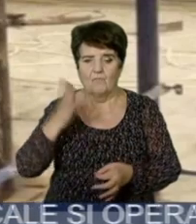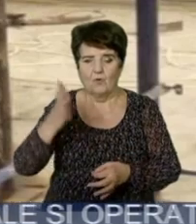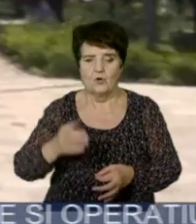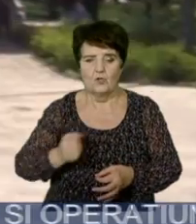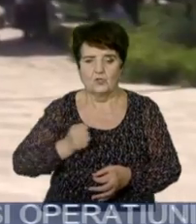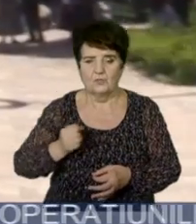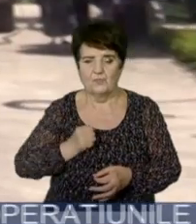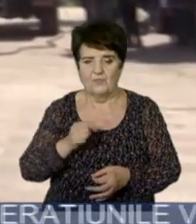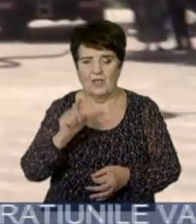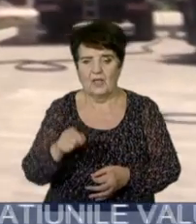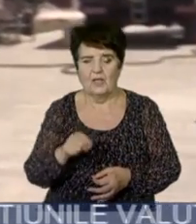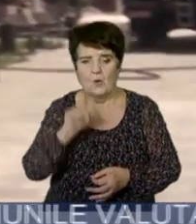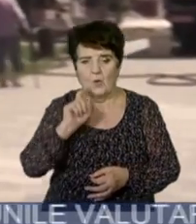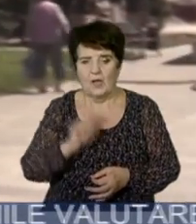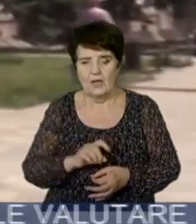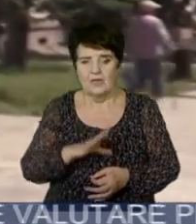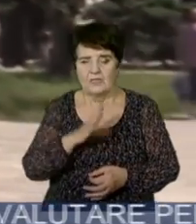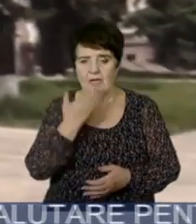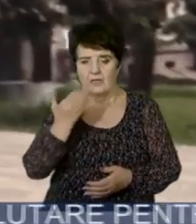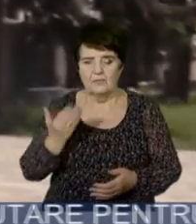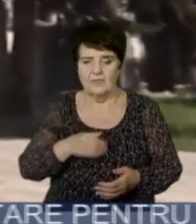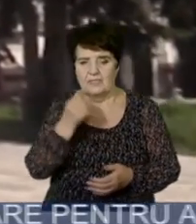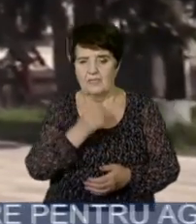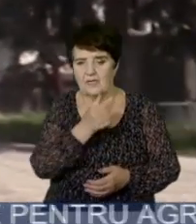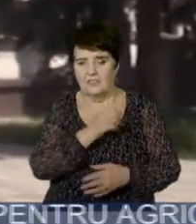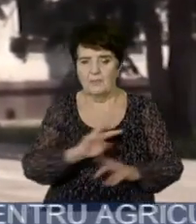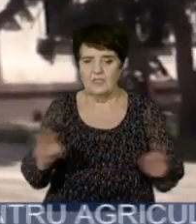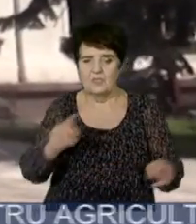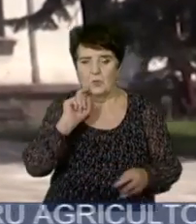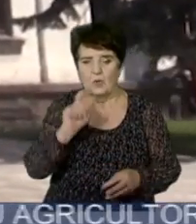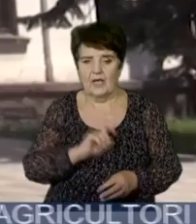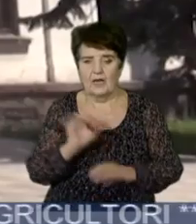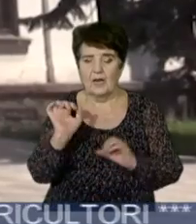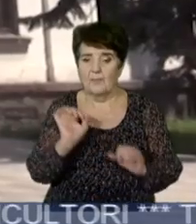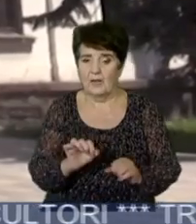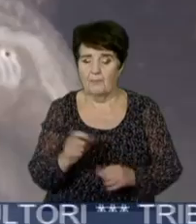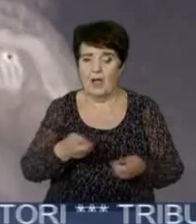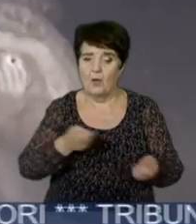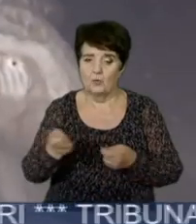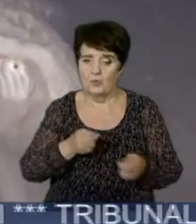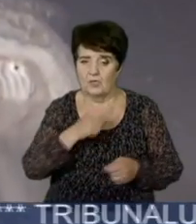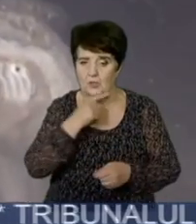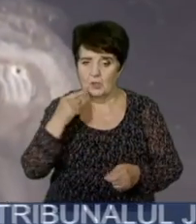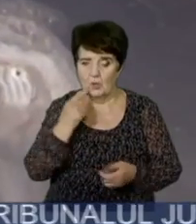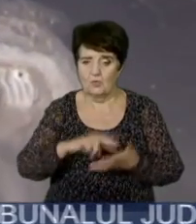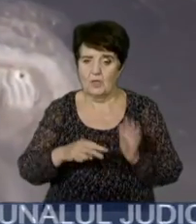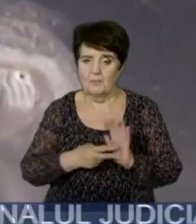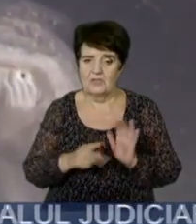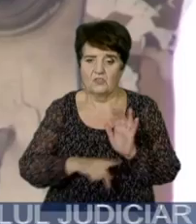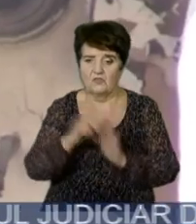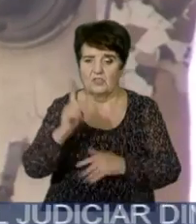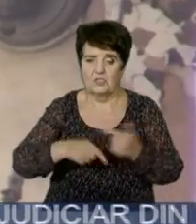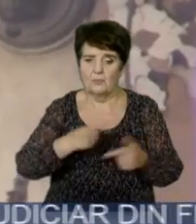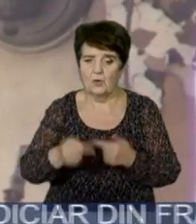de la Avzostal, se arată într-un raport al Serviciului Secret al Ministerului Ucrainean al Apărării, iar autoritățile ruse ar planifica să înceapă